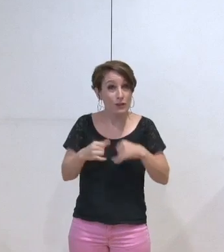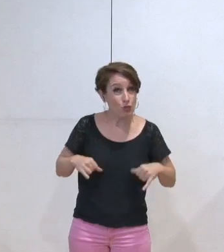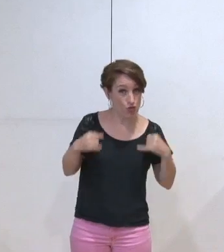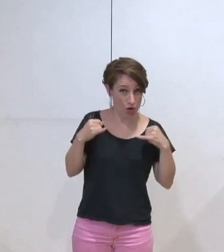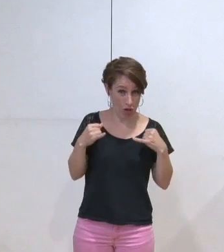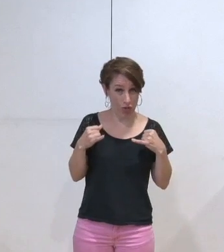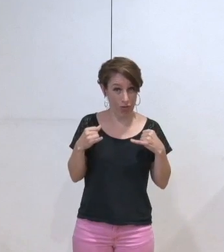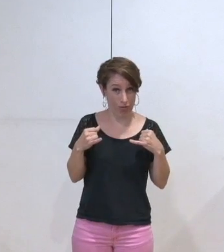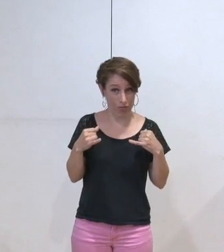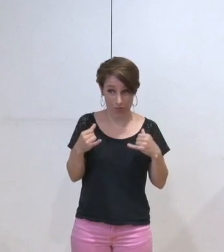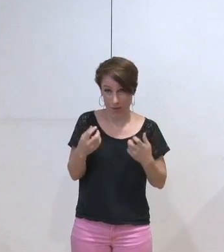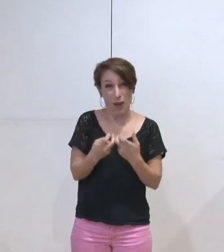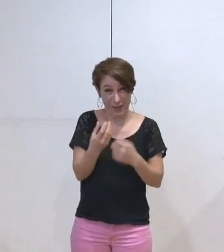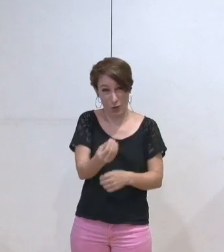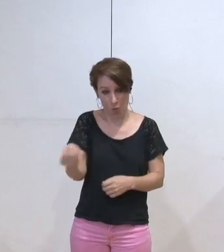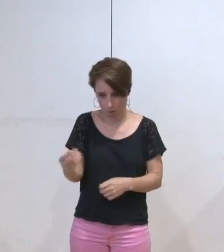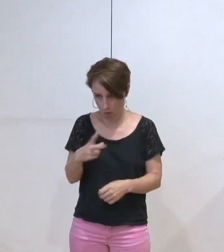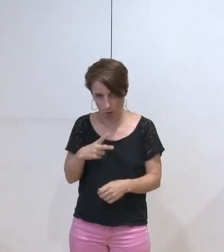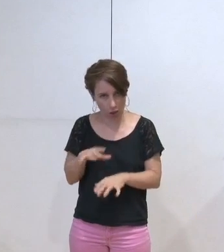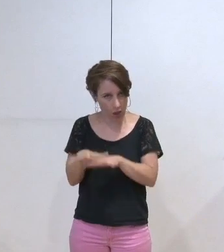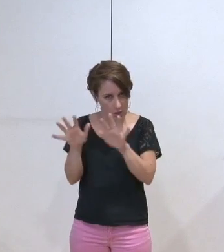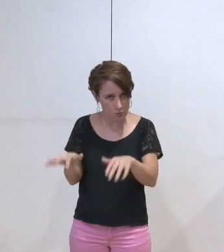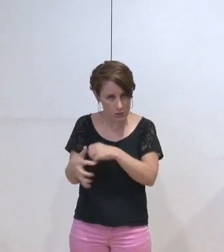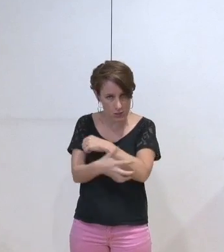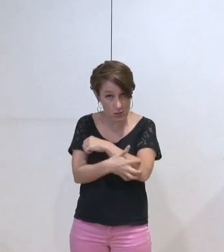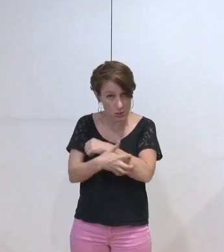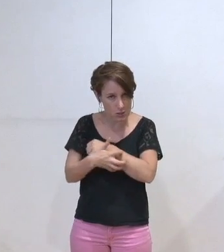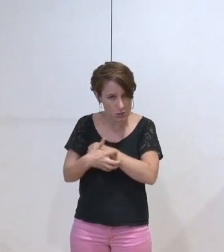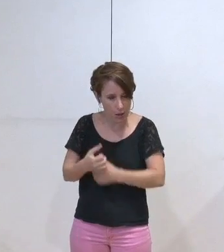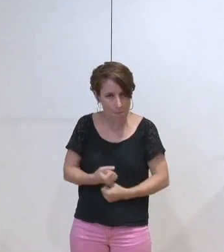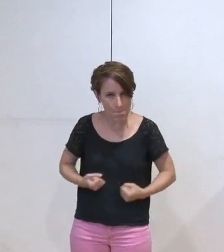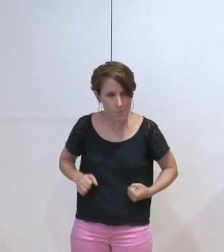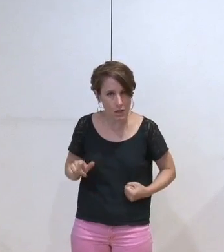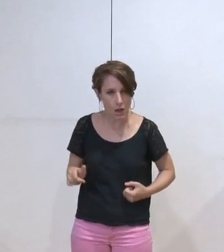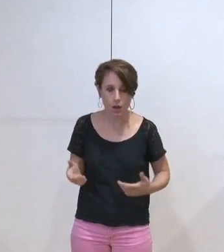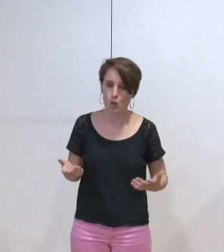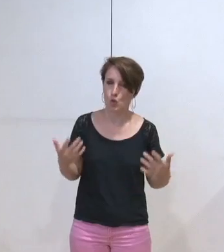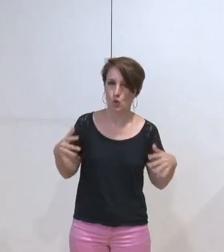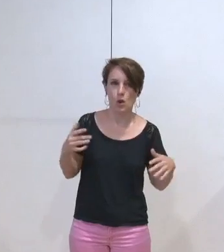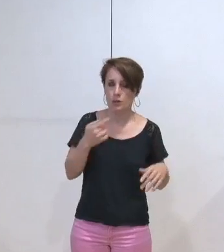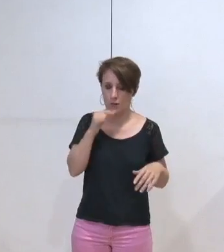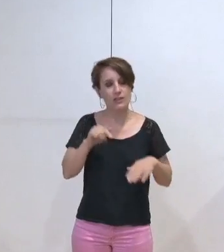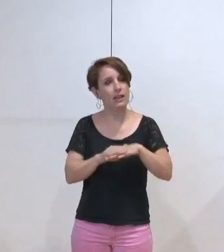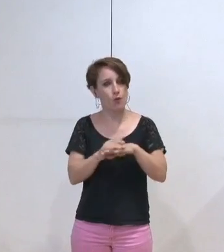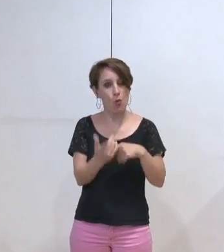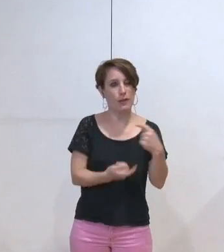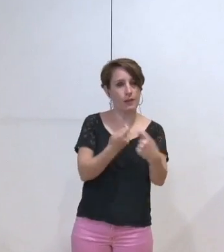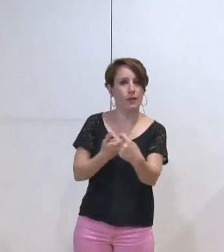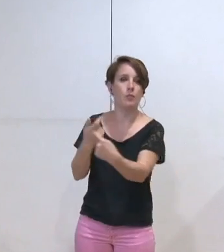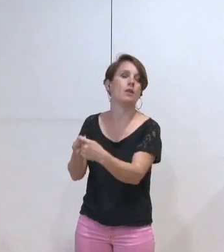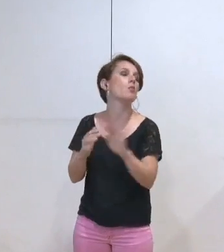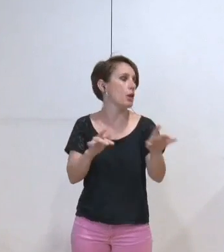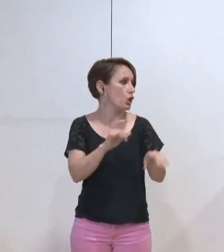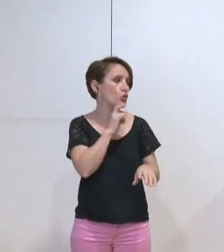enfants en situation de très grande pauvreté et ça doit à notre sens appeler des réponses politiques spécifiques mais nous y reviendrons dans le débat dans